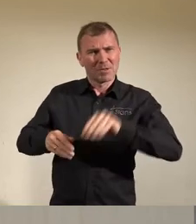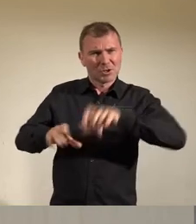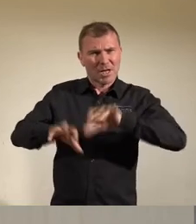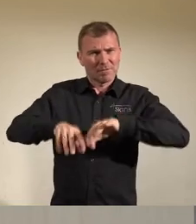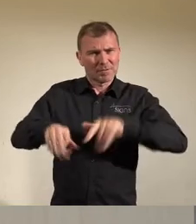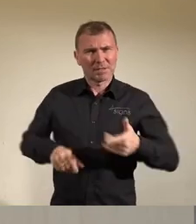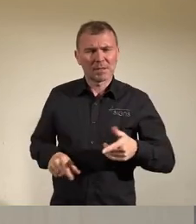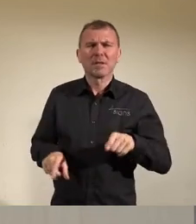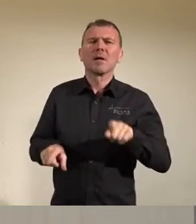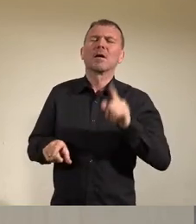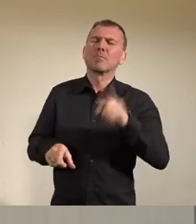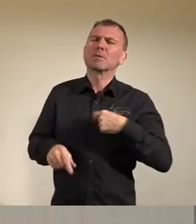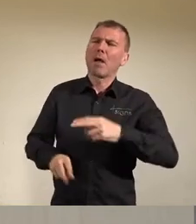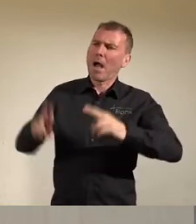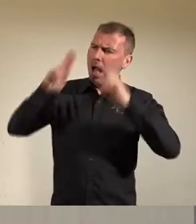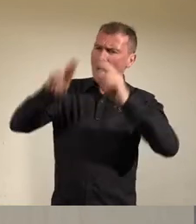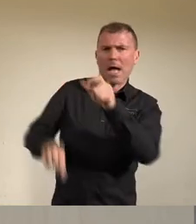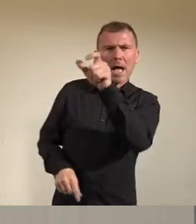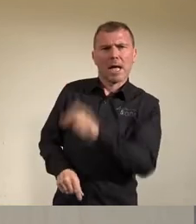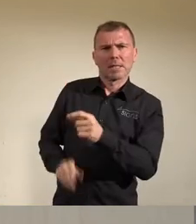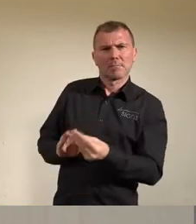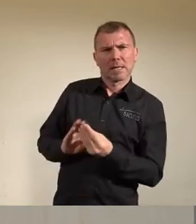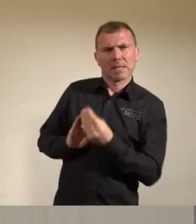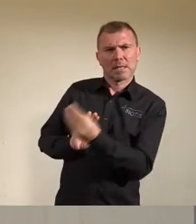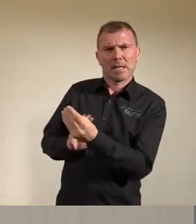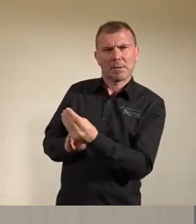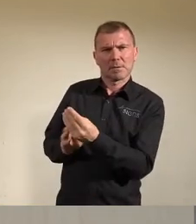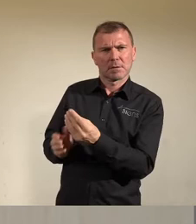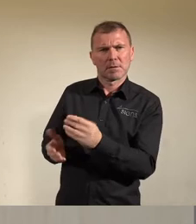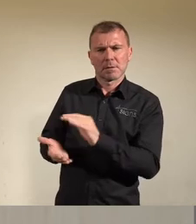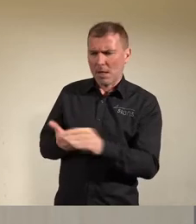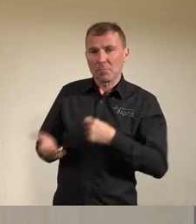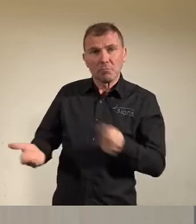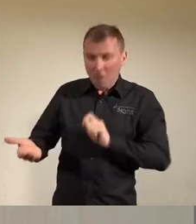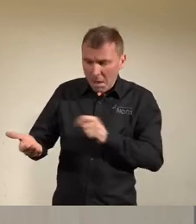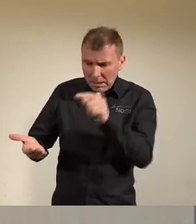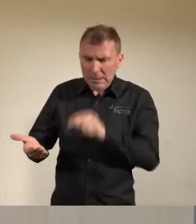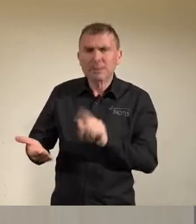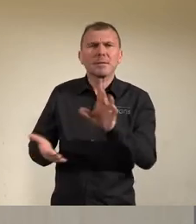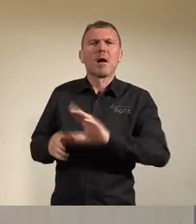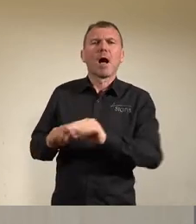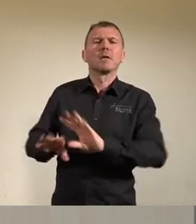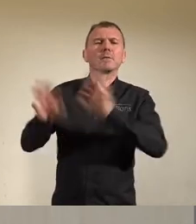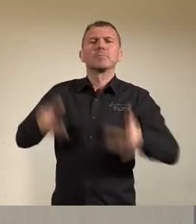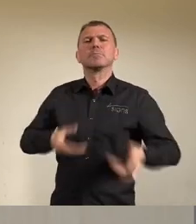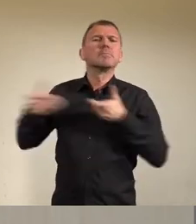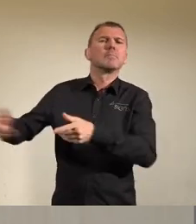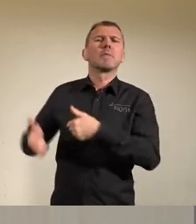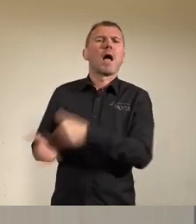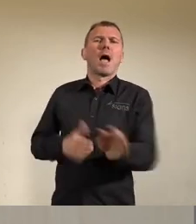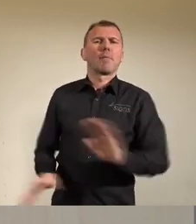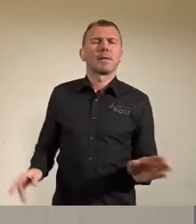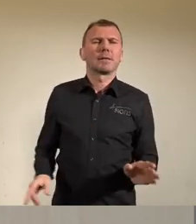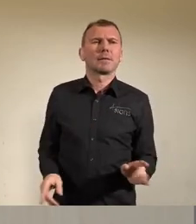man zumindest so viel Respekt zollen, dass man das nicht alles punktweise